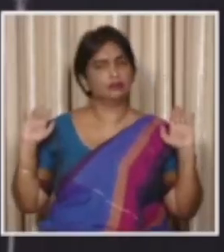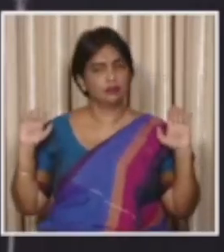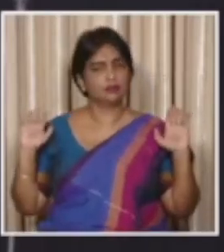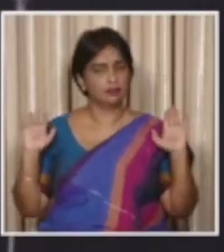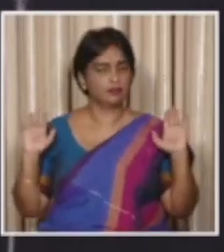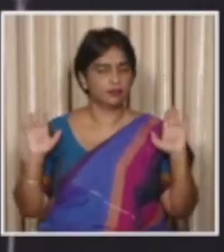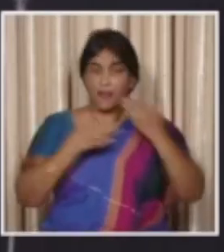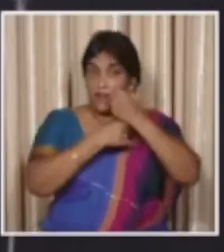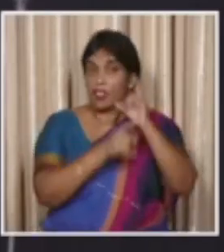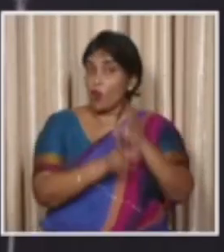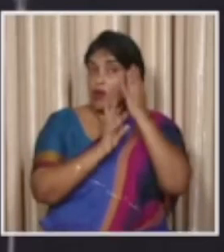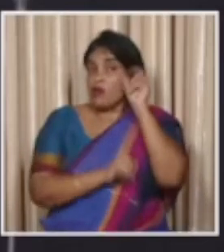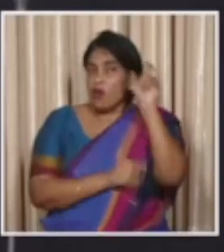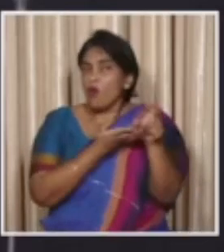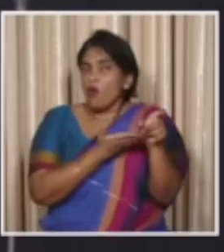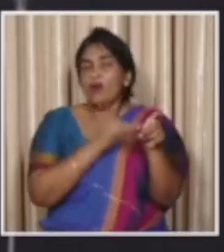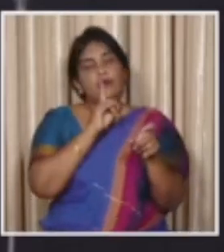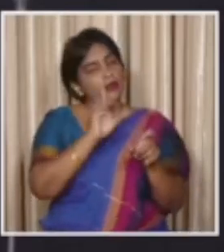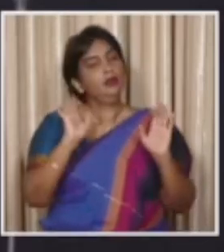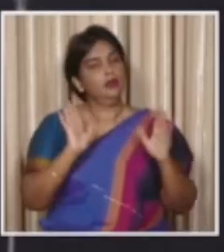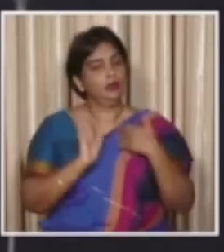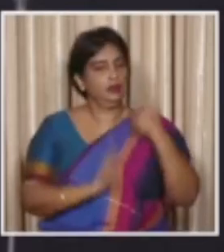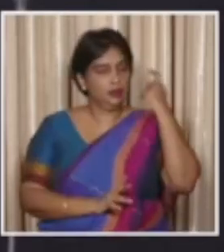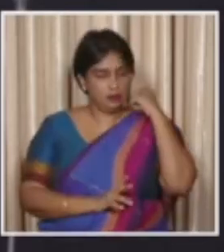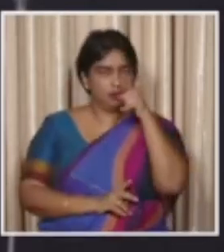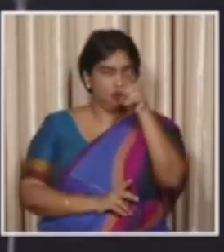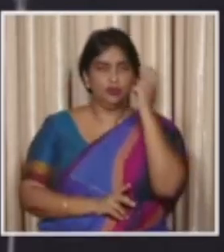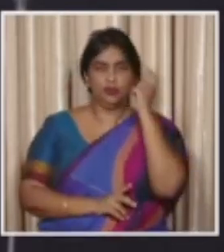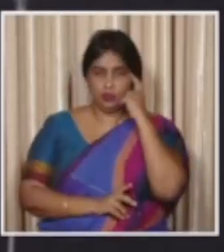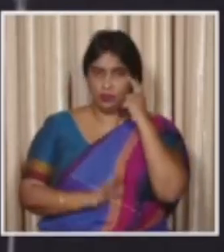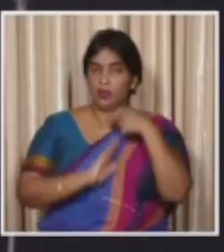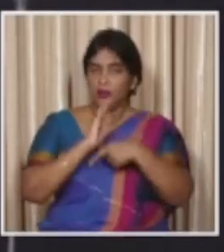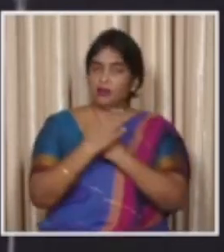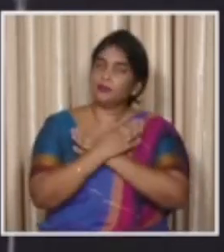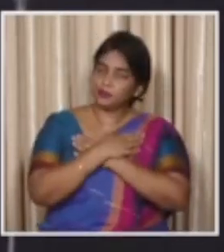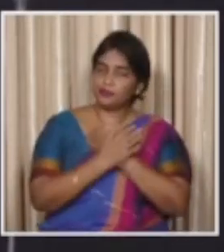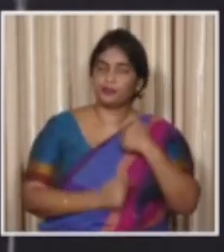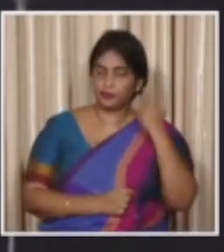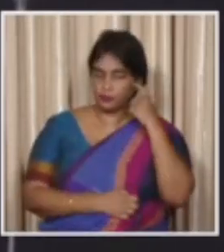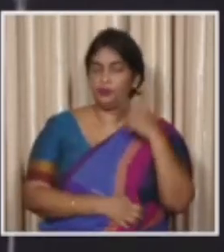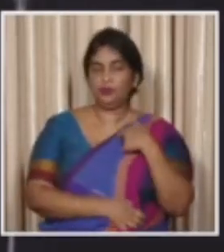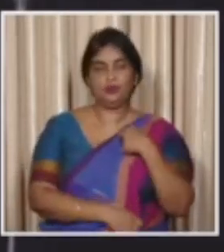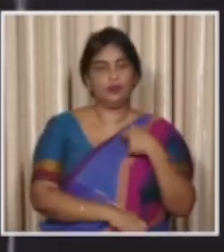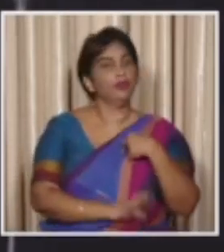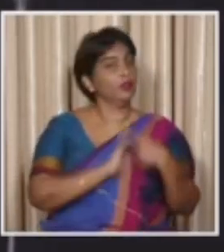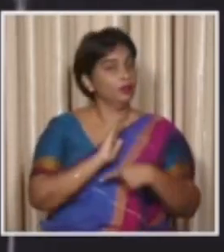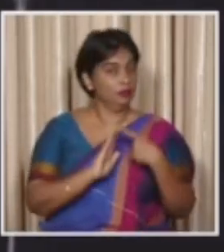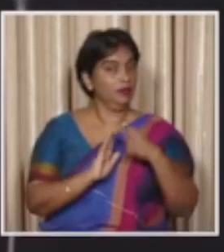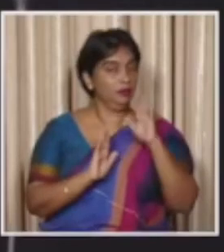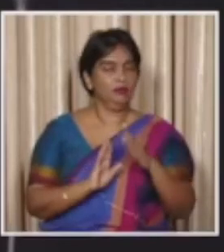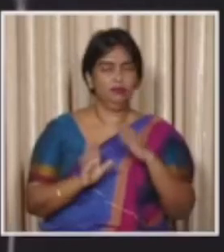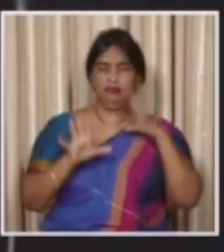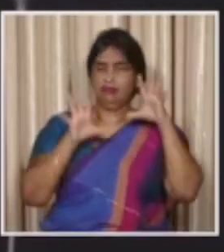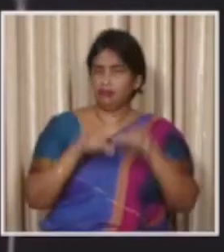බයොලොජිකල් වුමන් හැටියට. අපි දන්නවා දරු නියෝජක කතානායකතුමනි ඔබත් දන්නවා, ඔබත් රටට ආදරේ කෙනෙක් හැටියට මම දන්නවා, අපේ රටට තිබ්බ